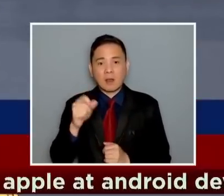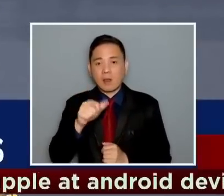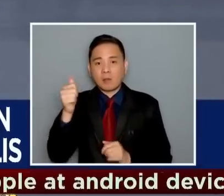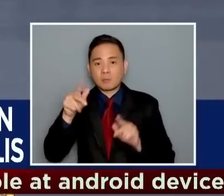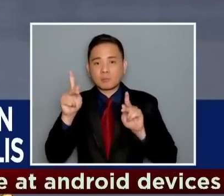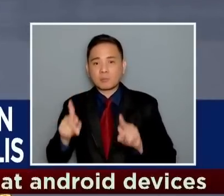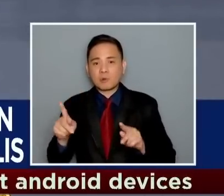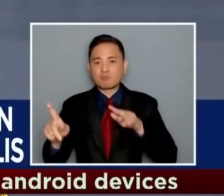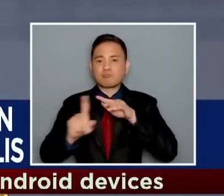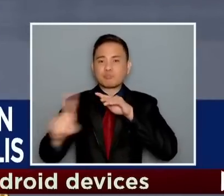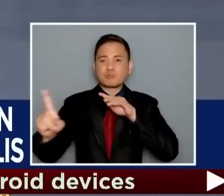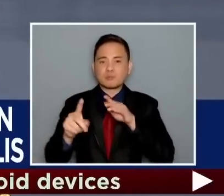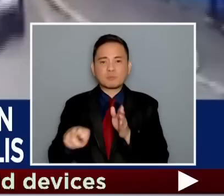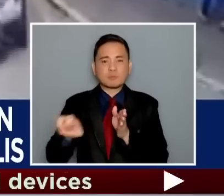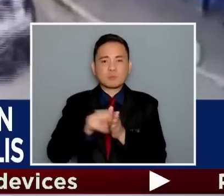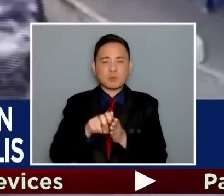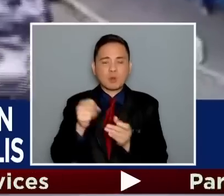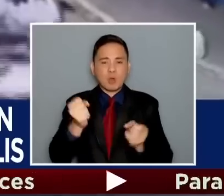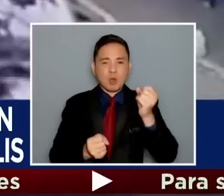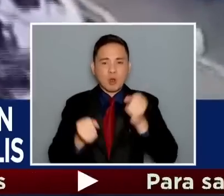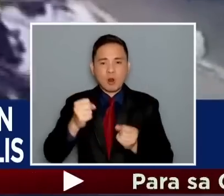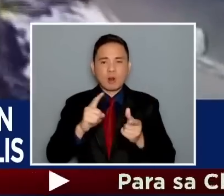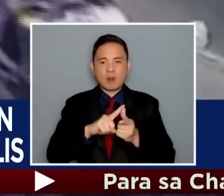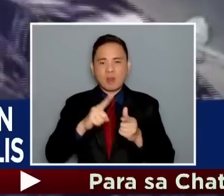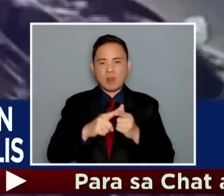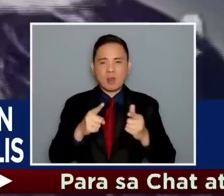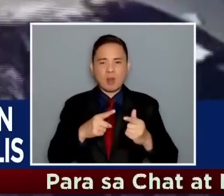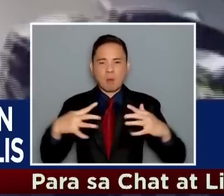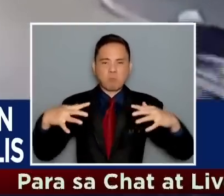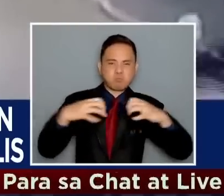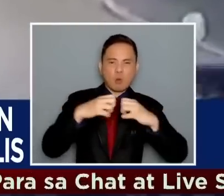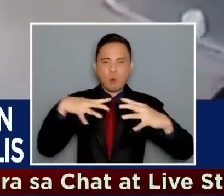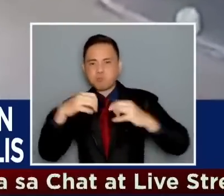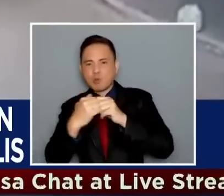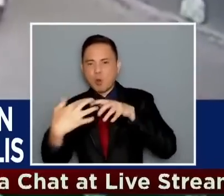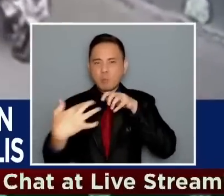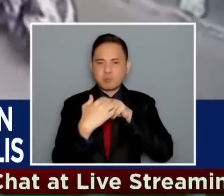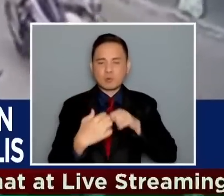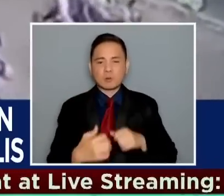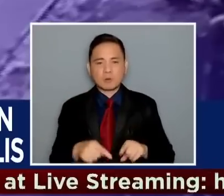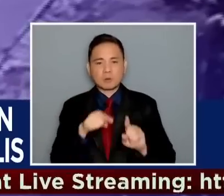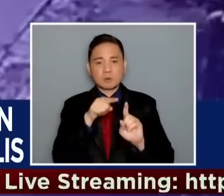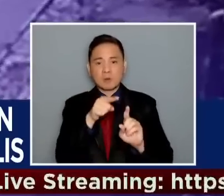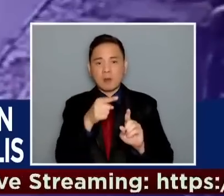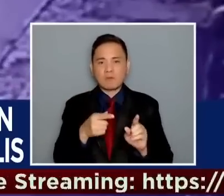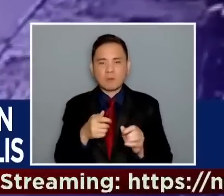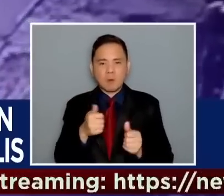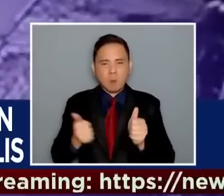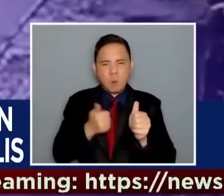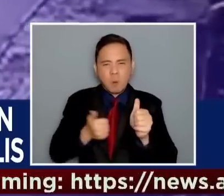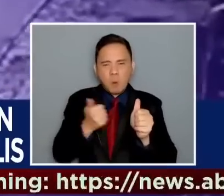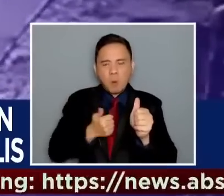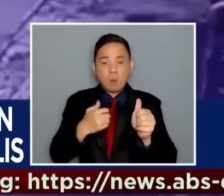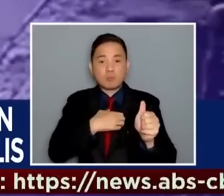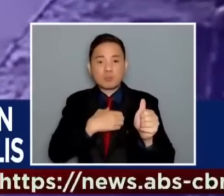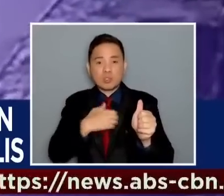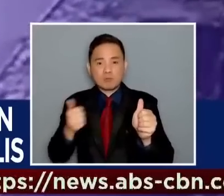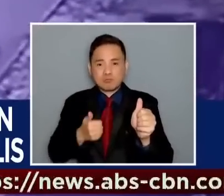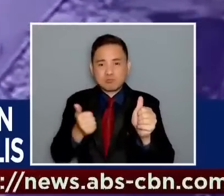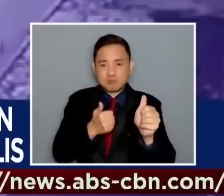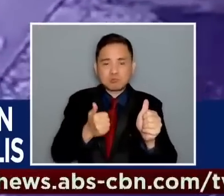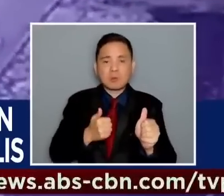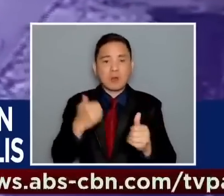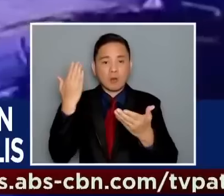kotse, pinaharurot. Yan. Nakipaghabulan pa ang suspek sa mga pulis. Mula Cubao, umabot sila